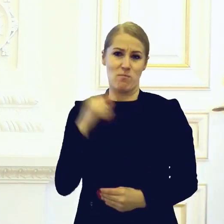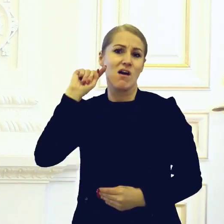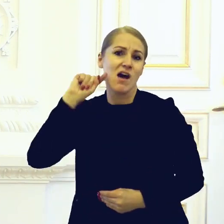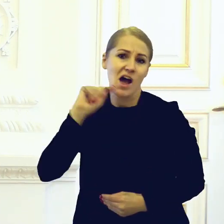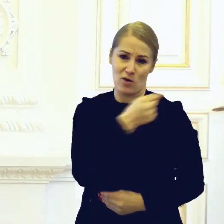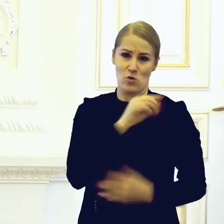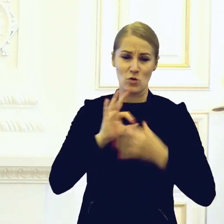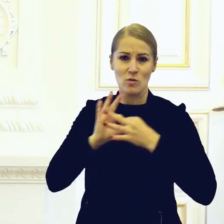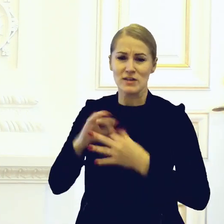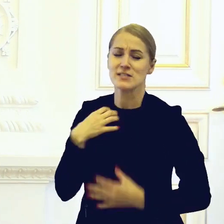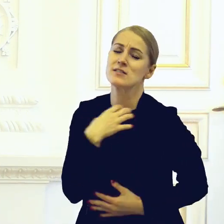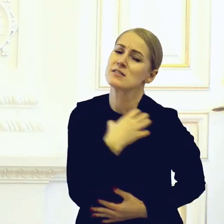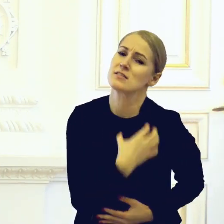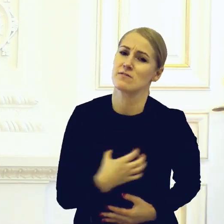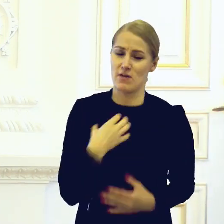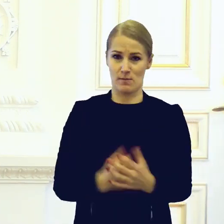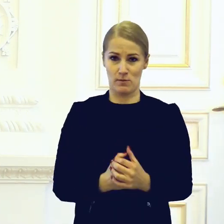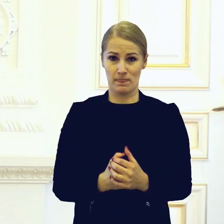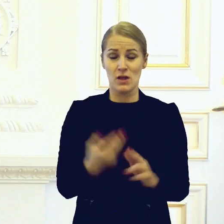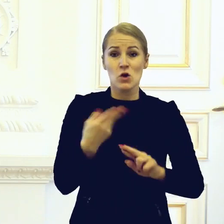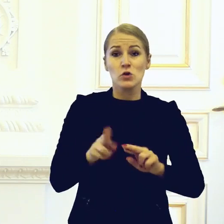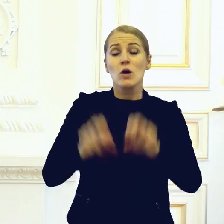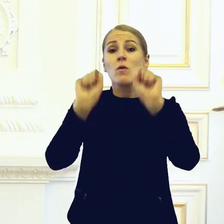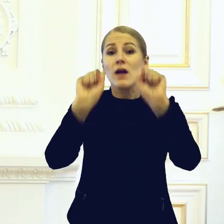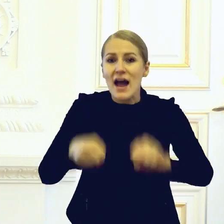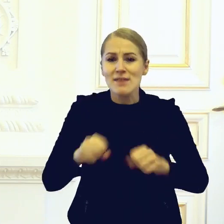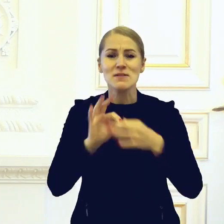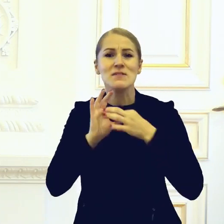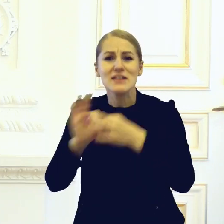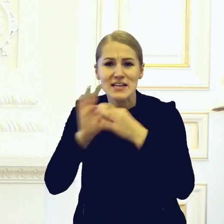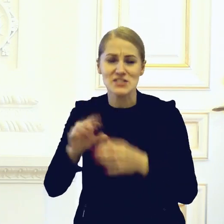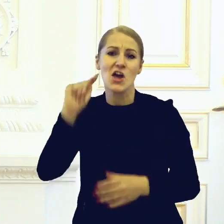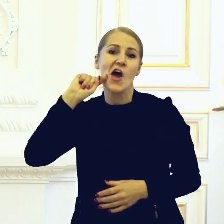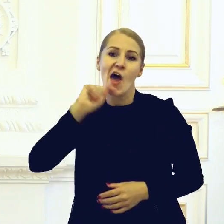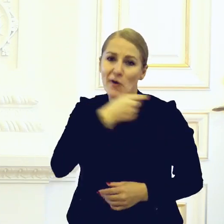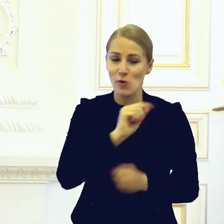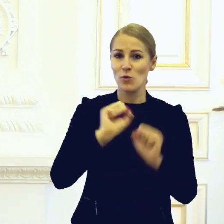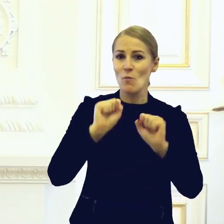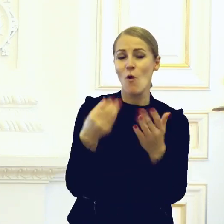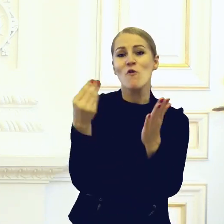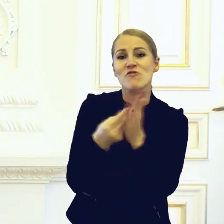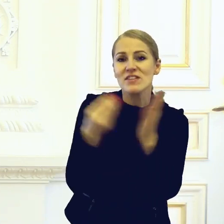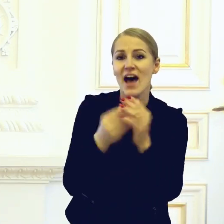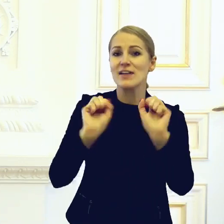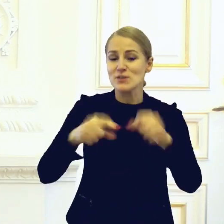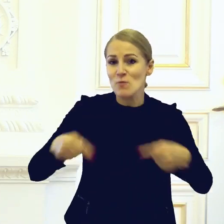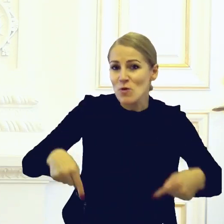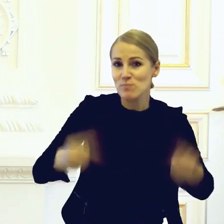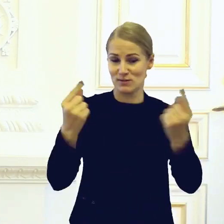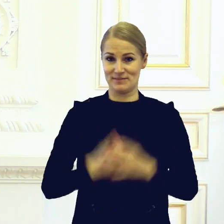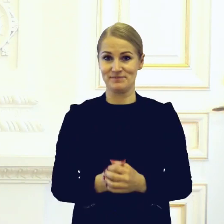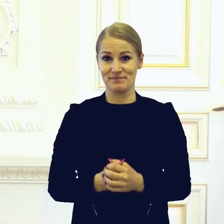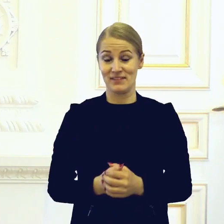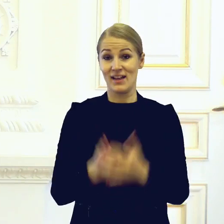ekonominių partnerių, tad kalbėjome apie galimybę stiprinti bendradarbiavimą ekonomikos ir finansų srityje. Šiuo